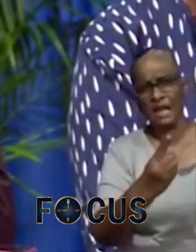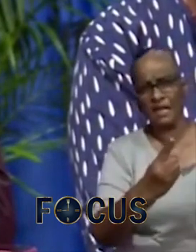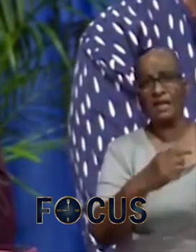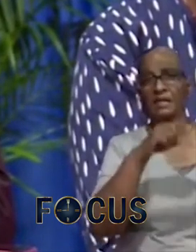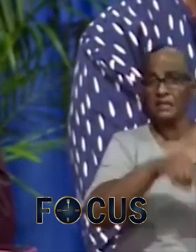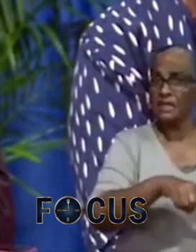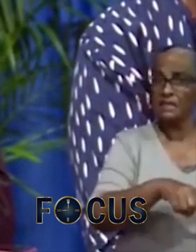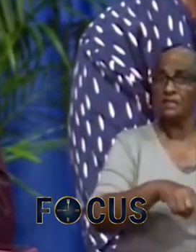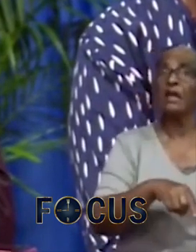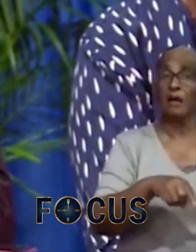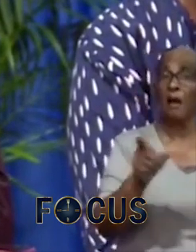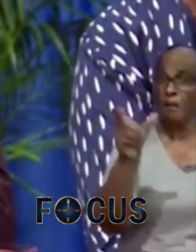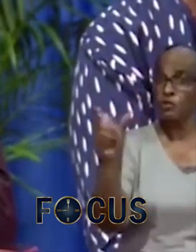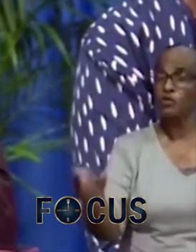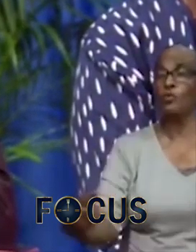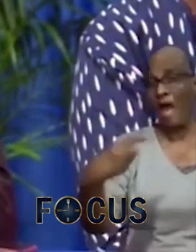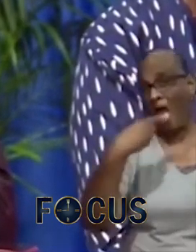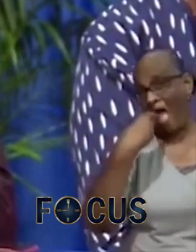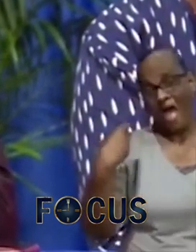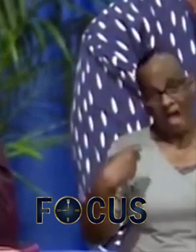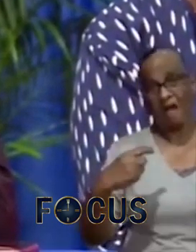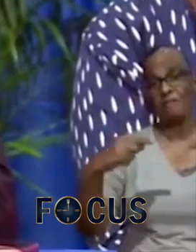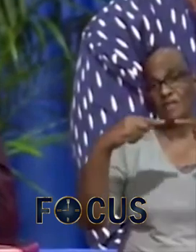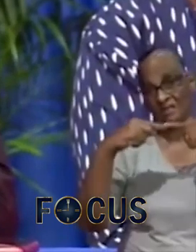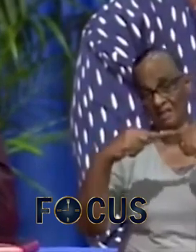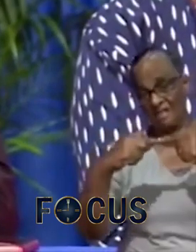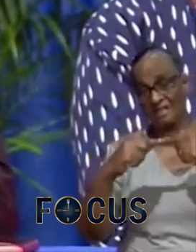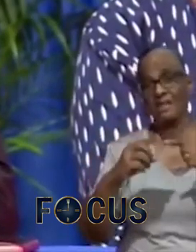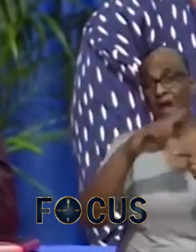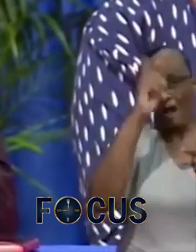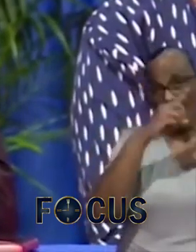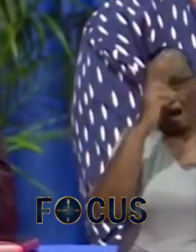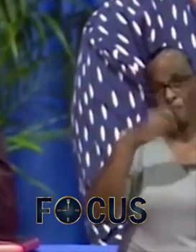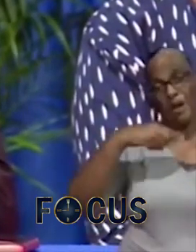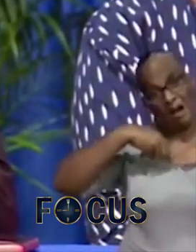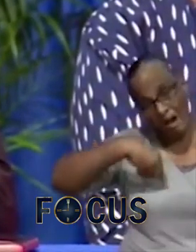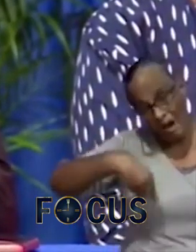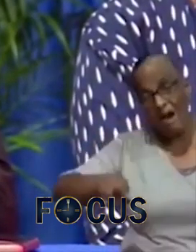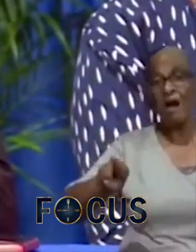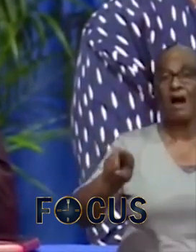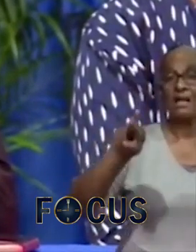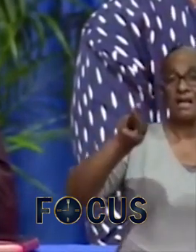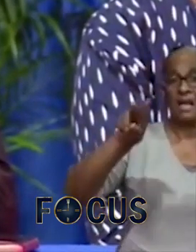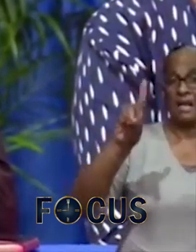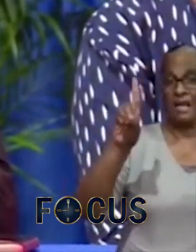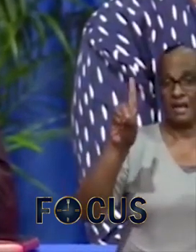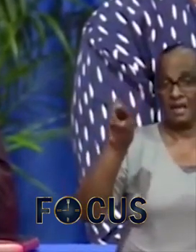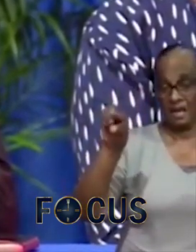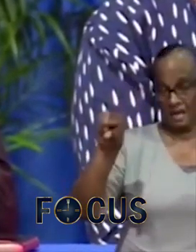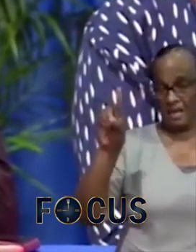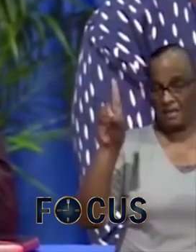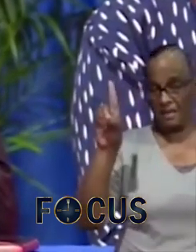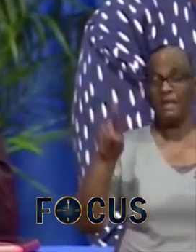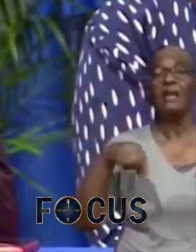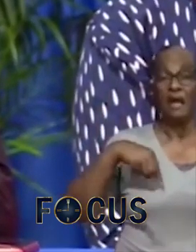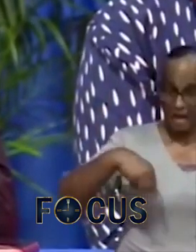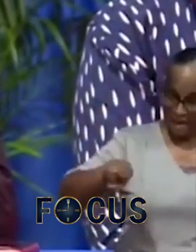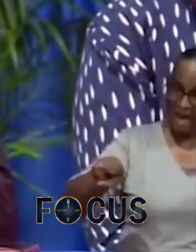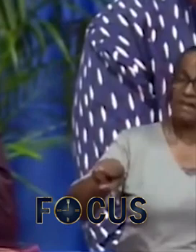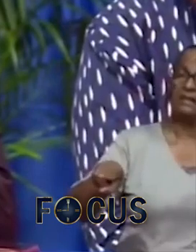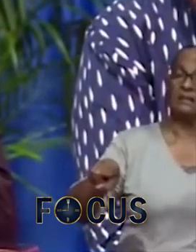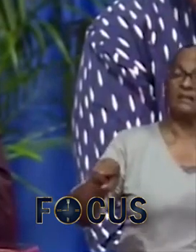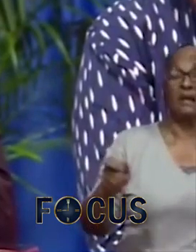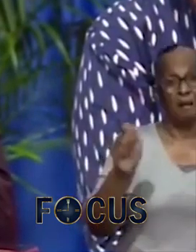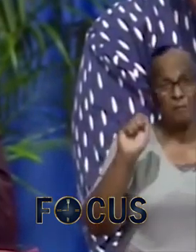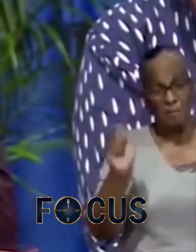deze persoon moet geswapt worden. De ambulance, de designated ambulance rijdt uit, dat is van de RGD om zo iemand te swabben. Als het